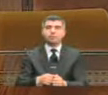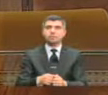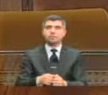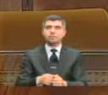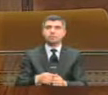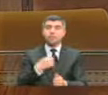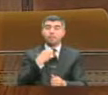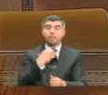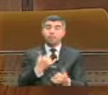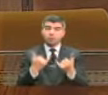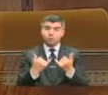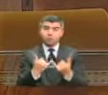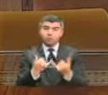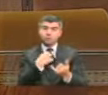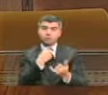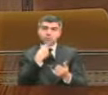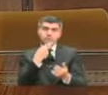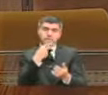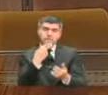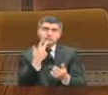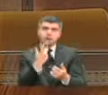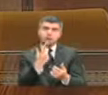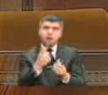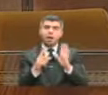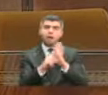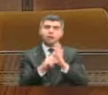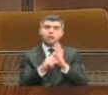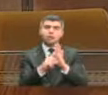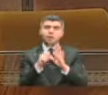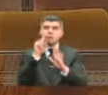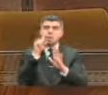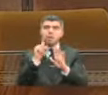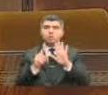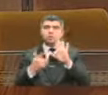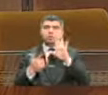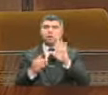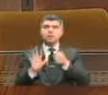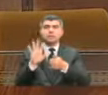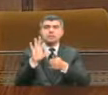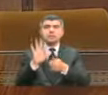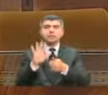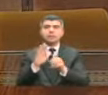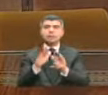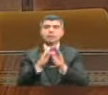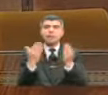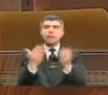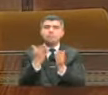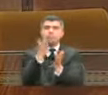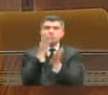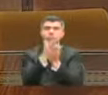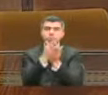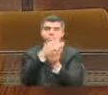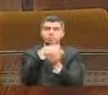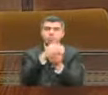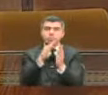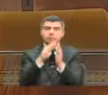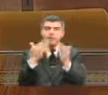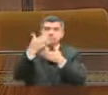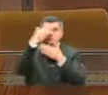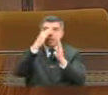سيد الوزير وكنستحضر الفصلين 157 و156 من الدستور اللي كيهضروا على الميثاق